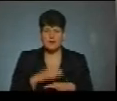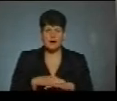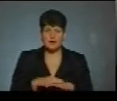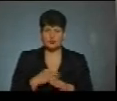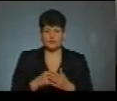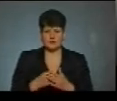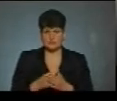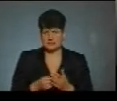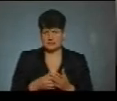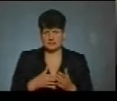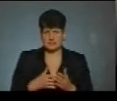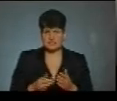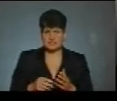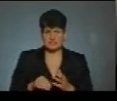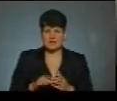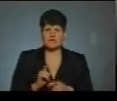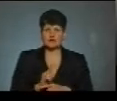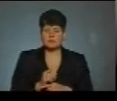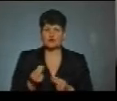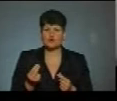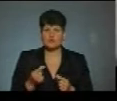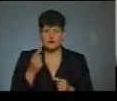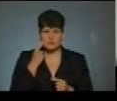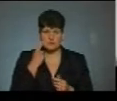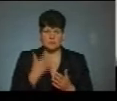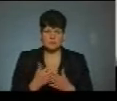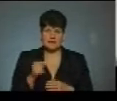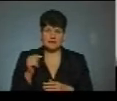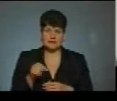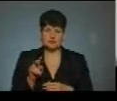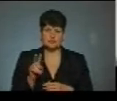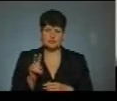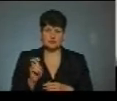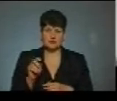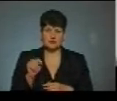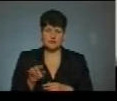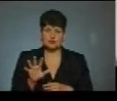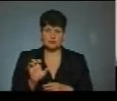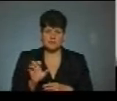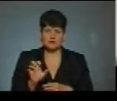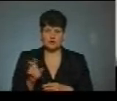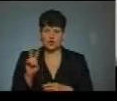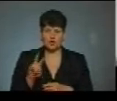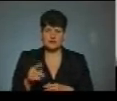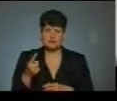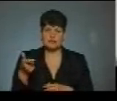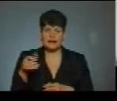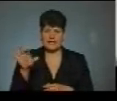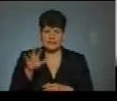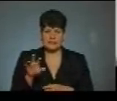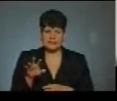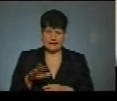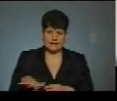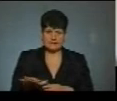землі. Є нормативна грошова оцінка на рівні близько 1200-1500 доларів за один гектар.